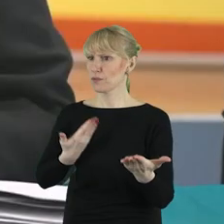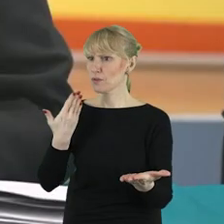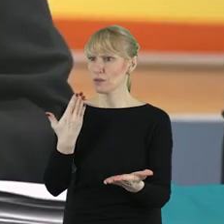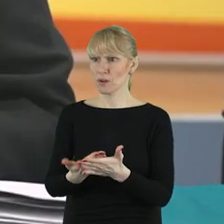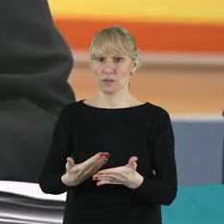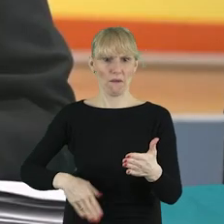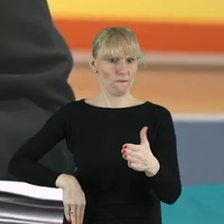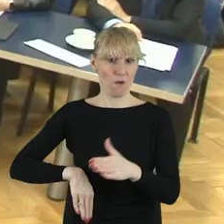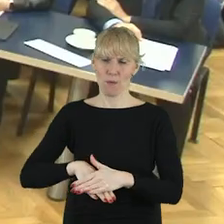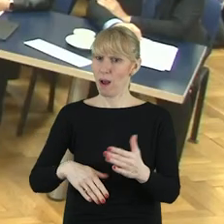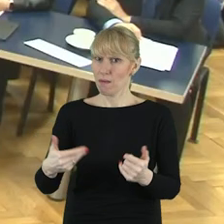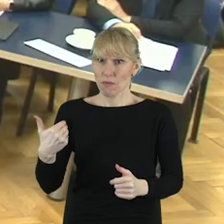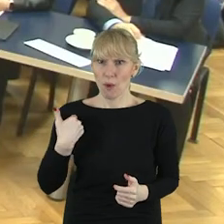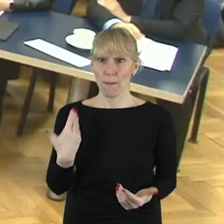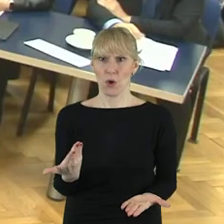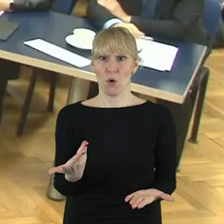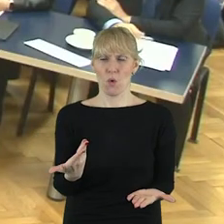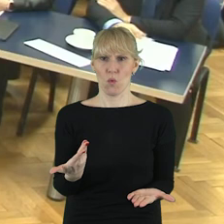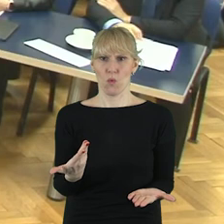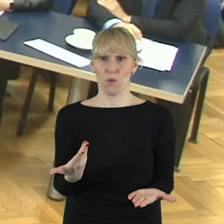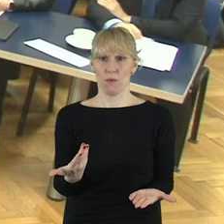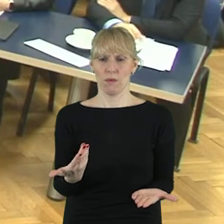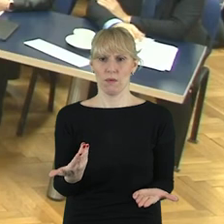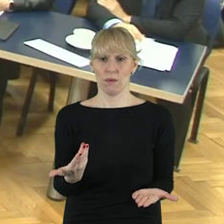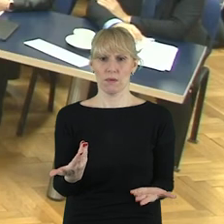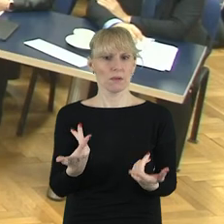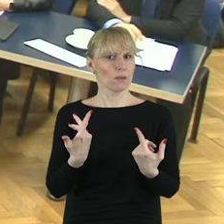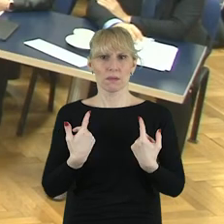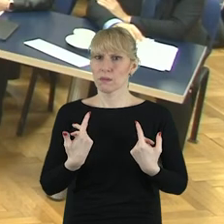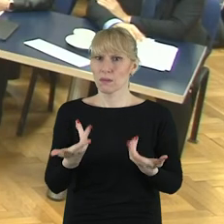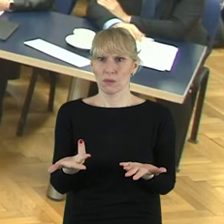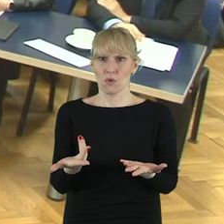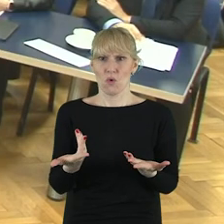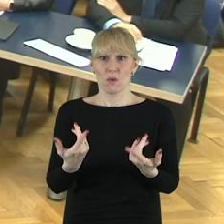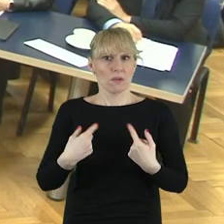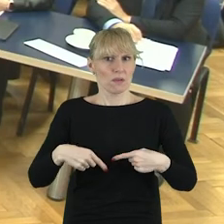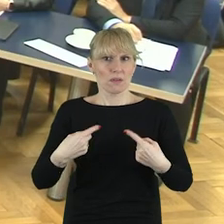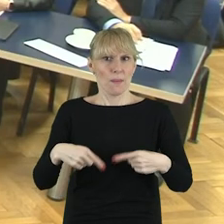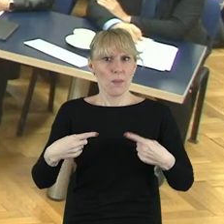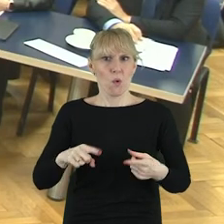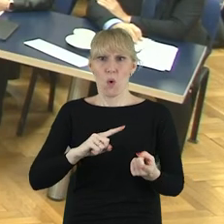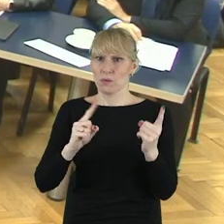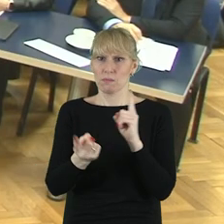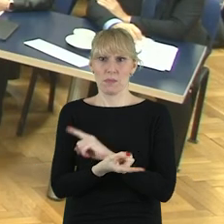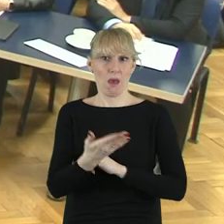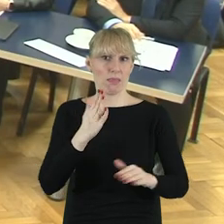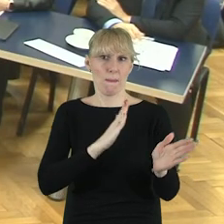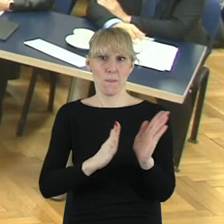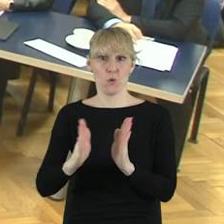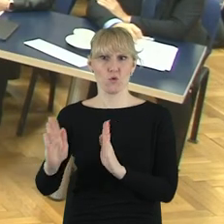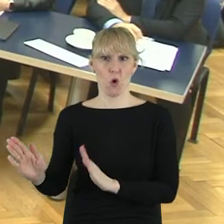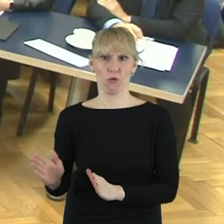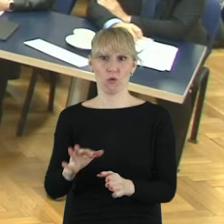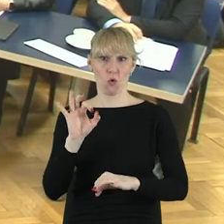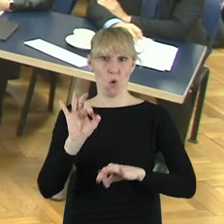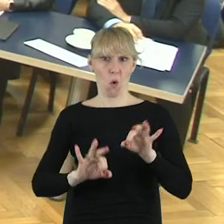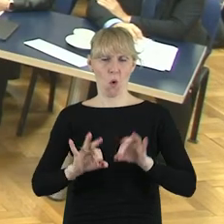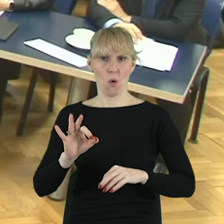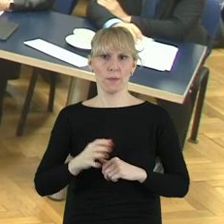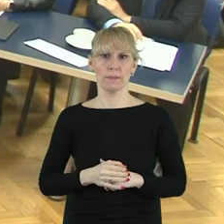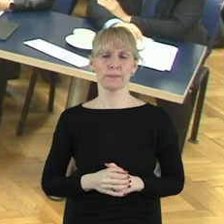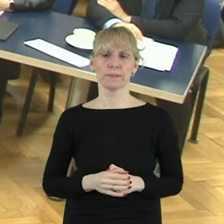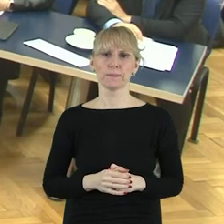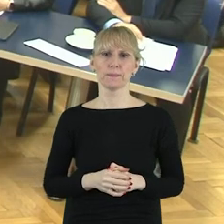wniosek, który był wnioskiem formalnym. Więc on nie zmienił porządku, był wnioskiem formalnym, tak?